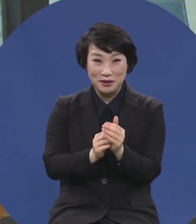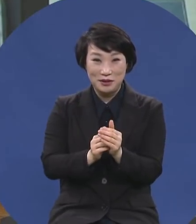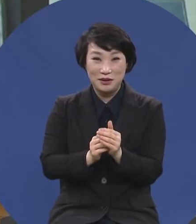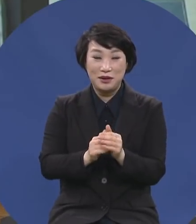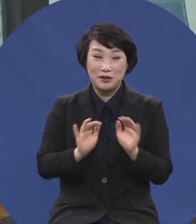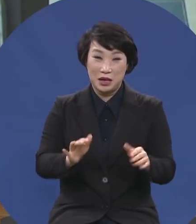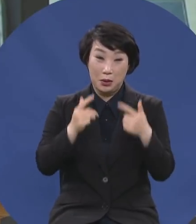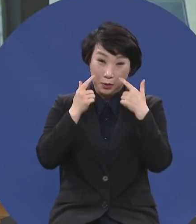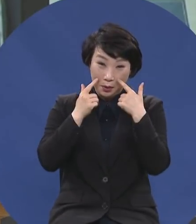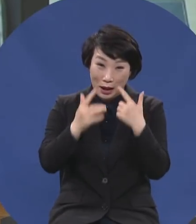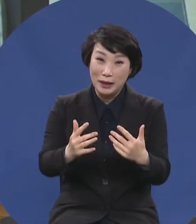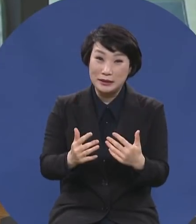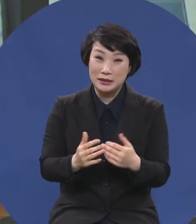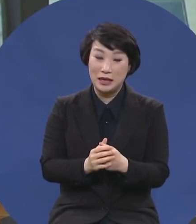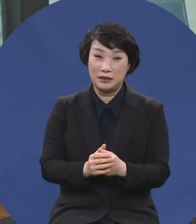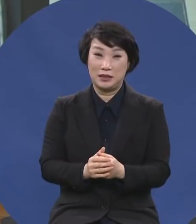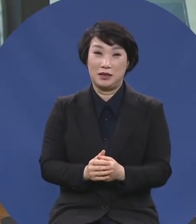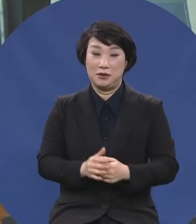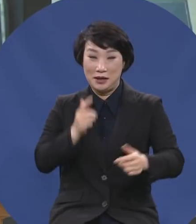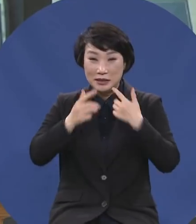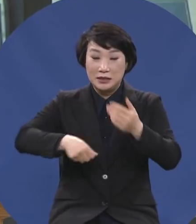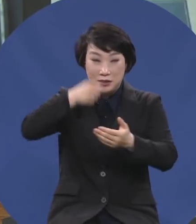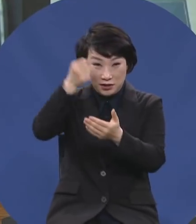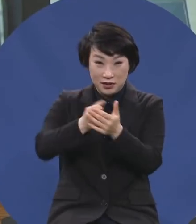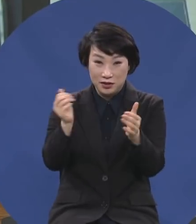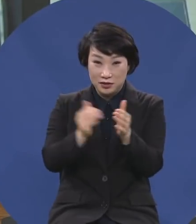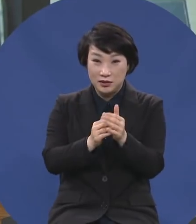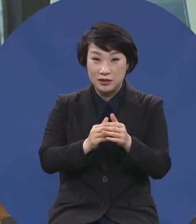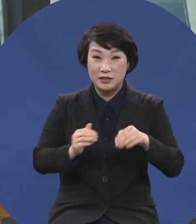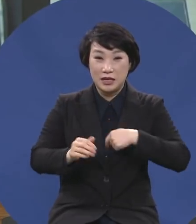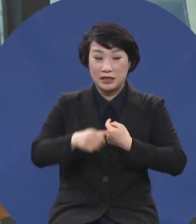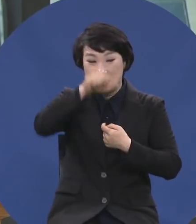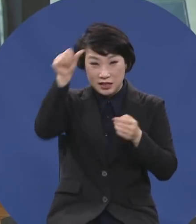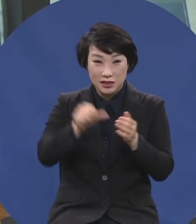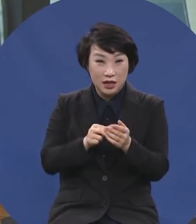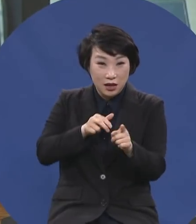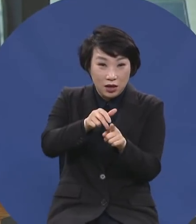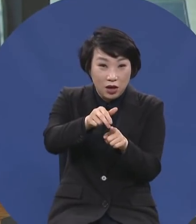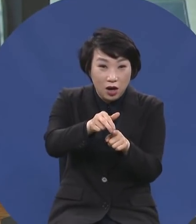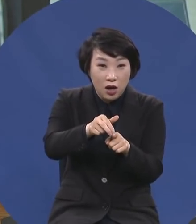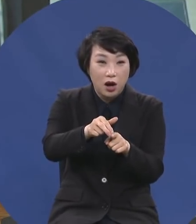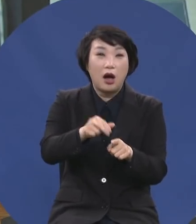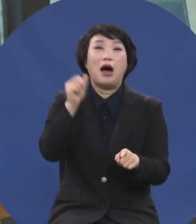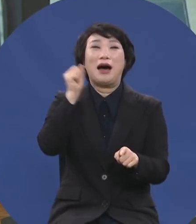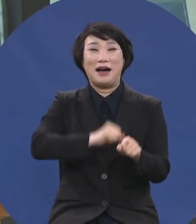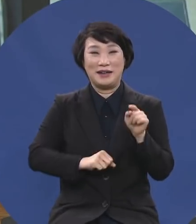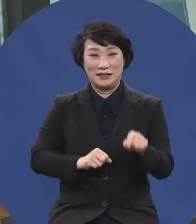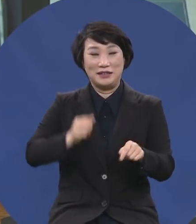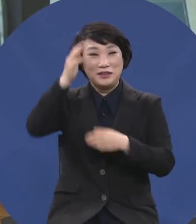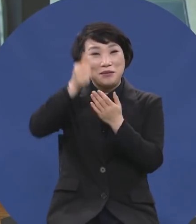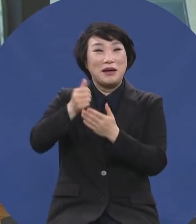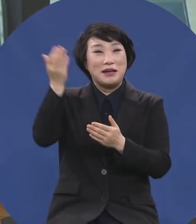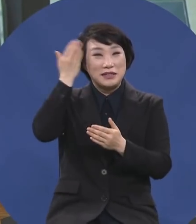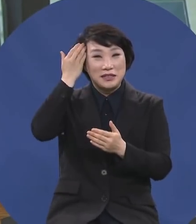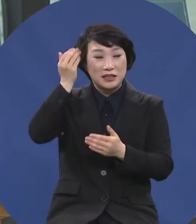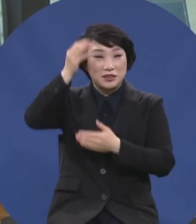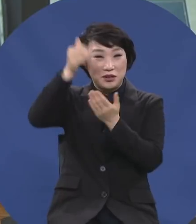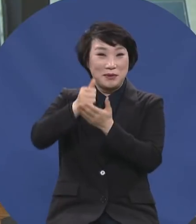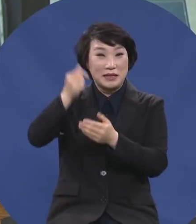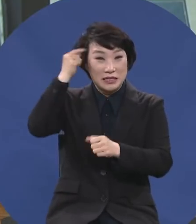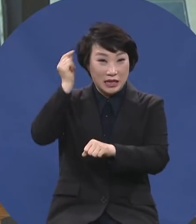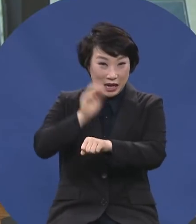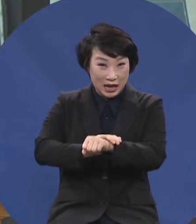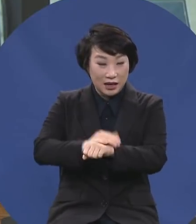어마어마한 분명하고도 분명하고 확실한 결단을 내리며 자기 인생을 살았던 것은 성령의 지식이, 성령의